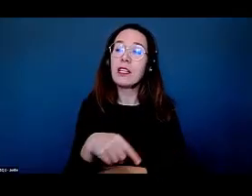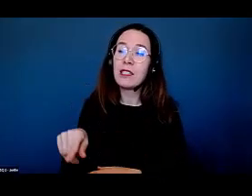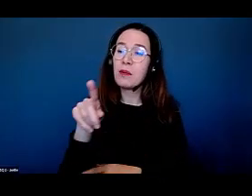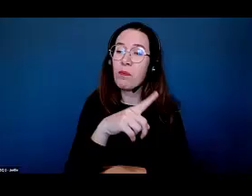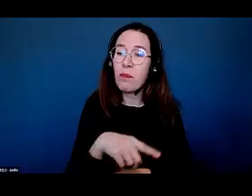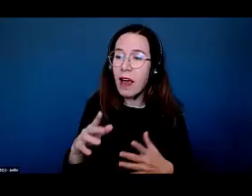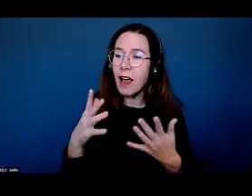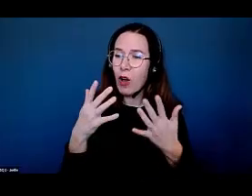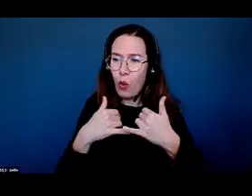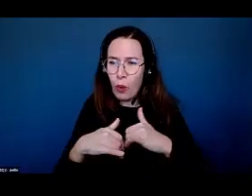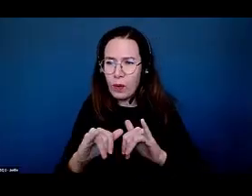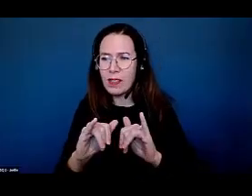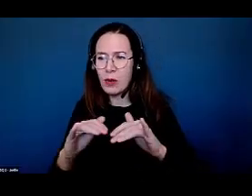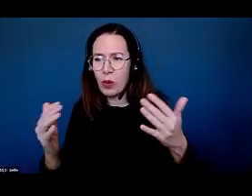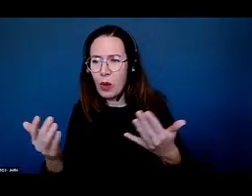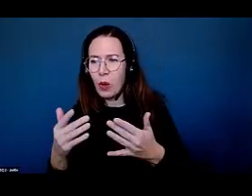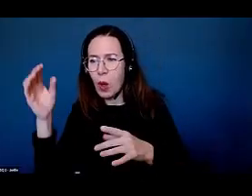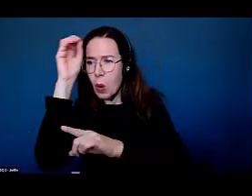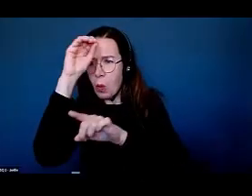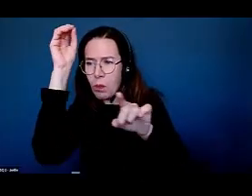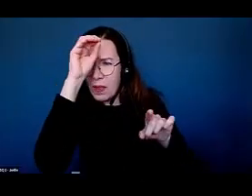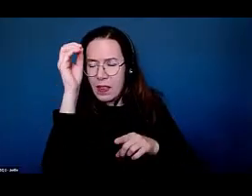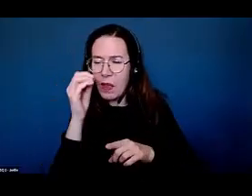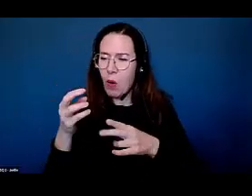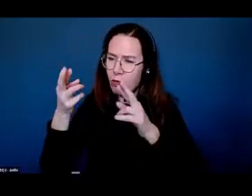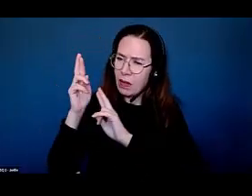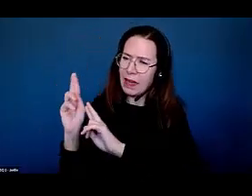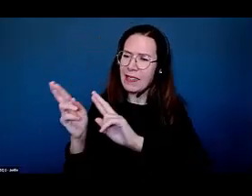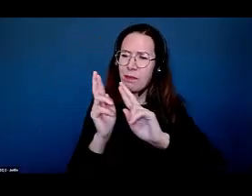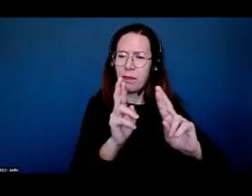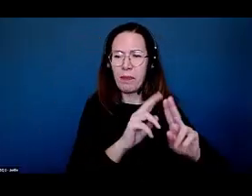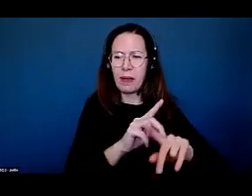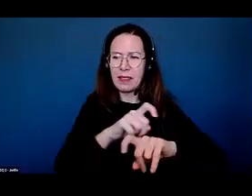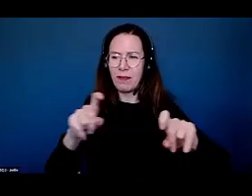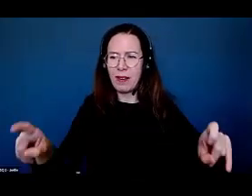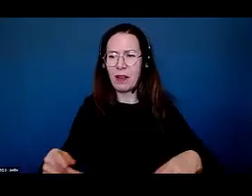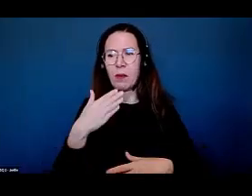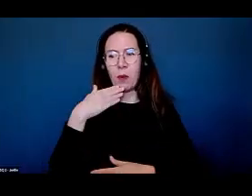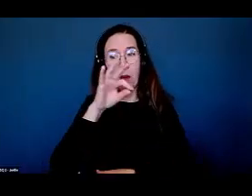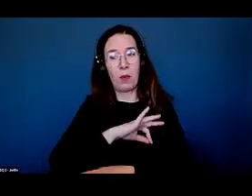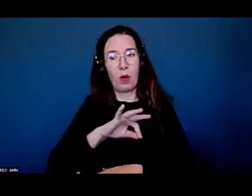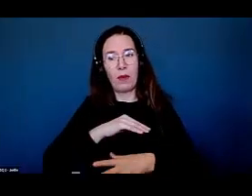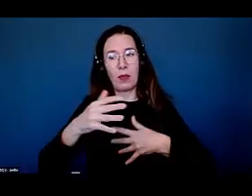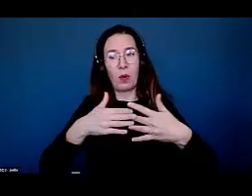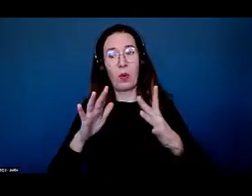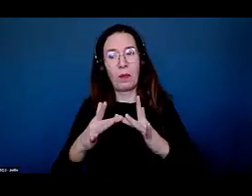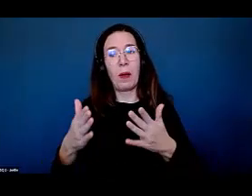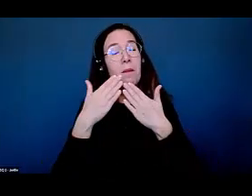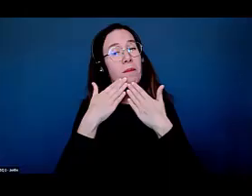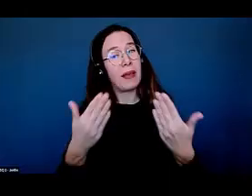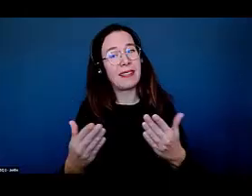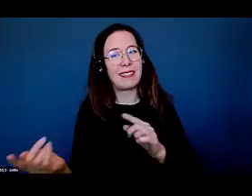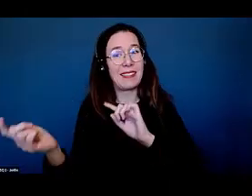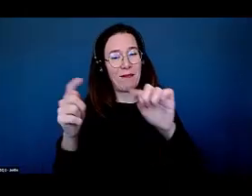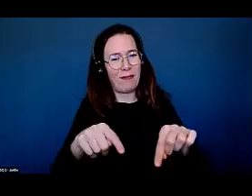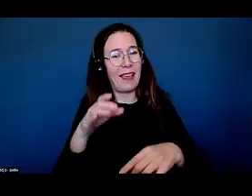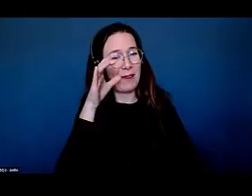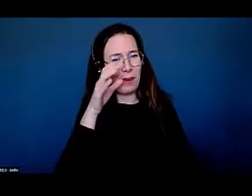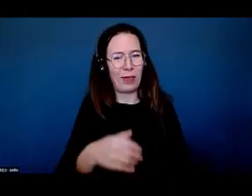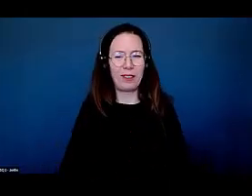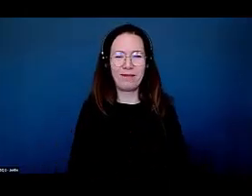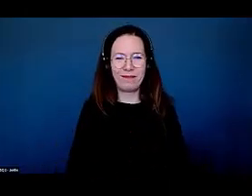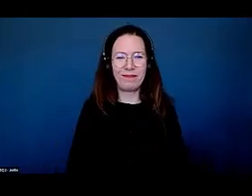J'espère aussi que nous continuerons à respecter les opinions des uns des autres. Donc, profitez bien de ce webinaire. Merci à toutes et tous d'être